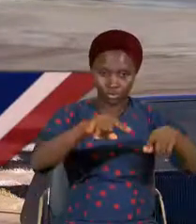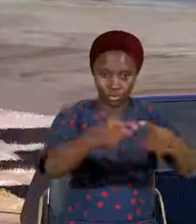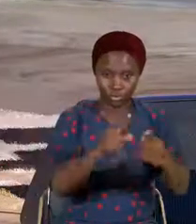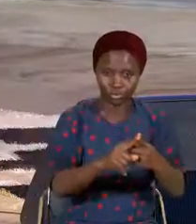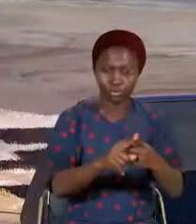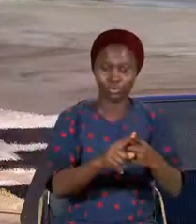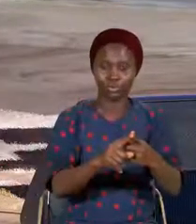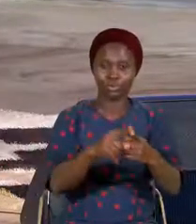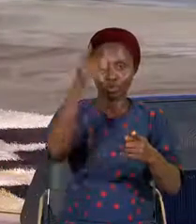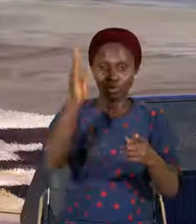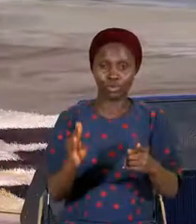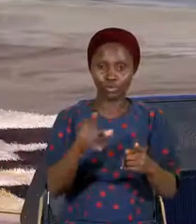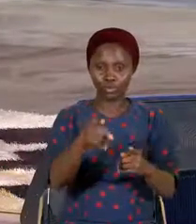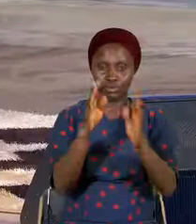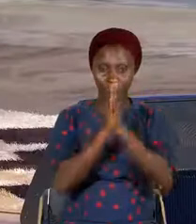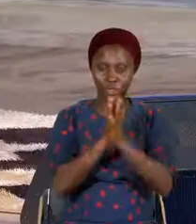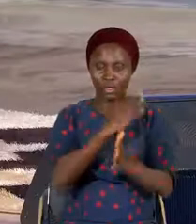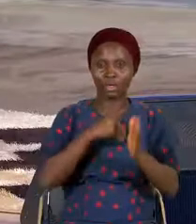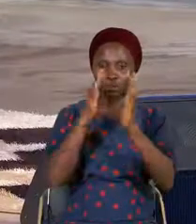avez un besoin, vous allez à Dieu,